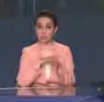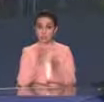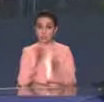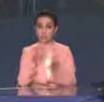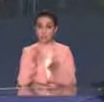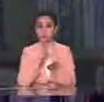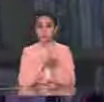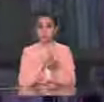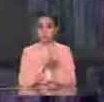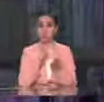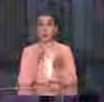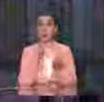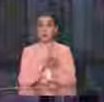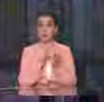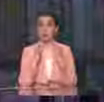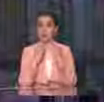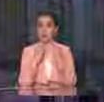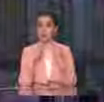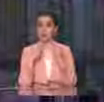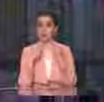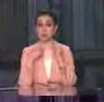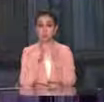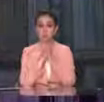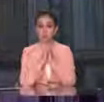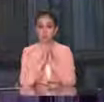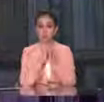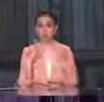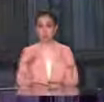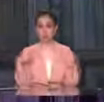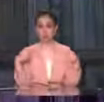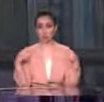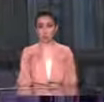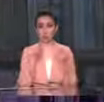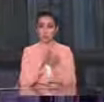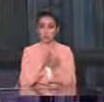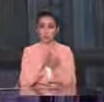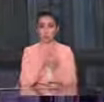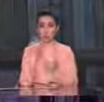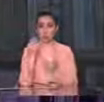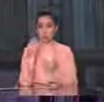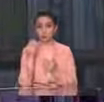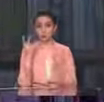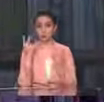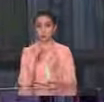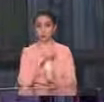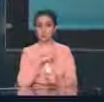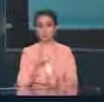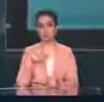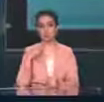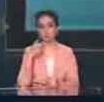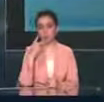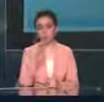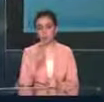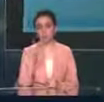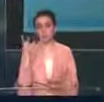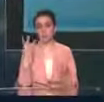упражнения как домашние я вас прошу выполнить другие упражнения этого параграфа но уже устно а было бы